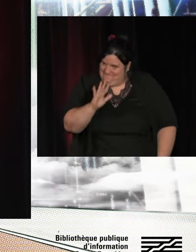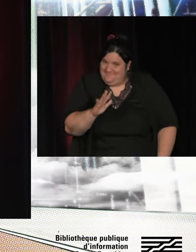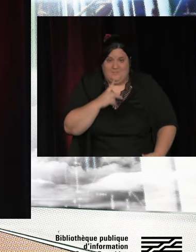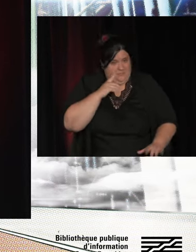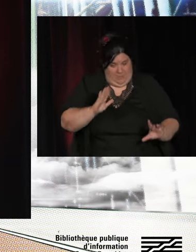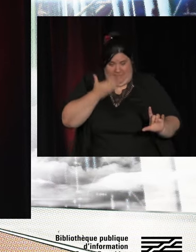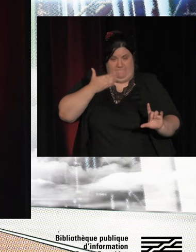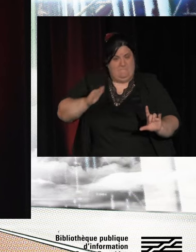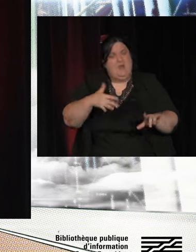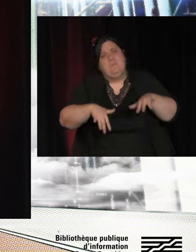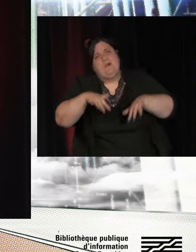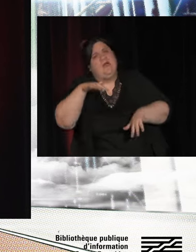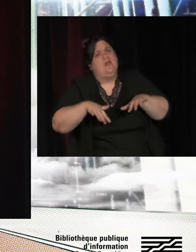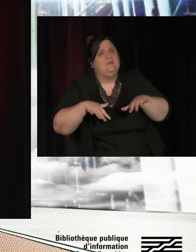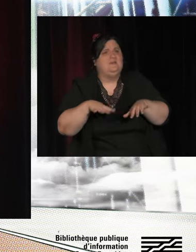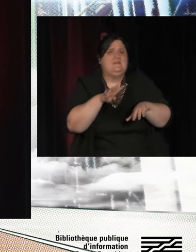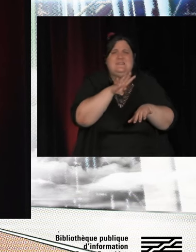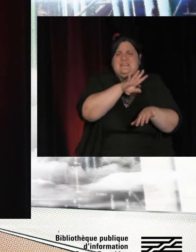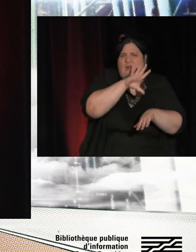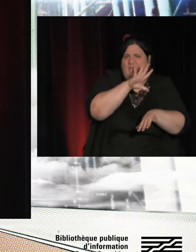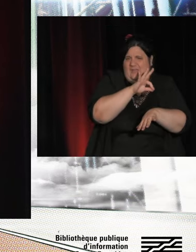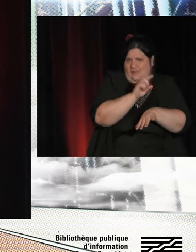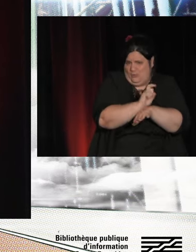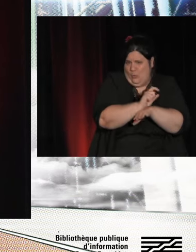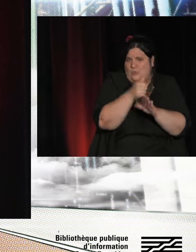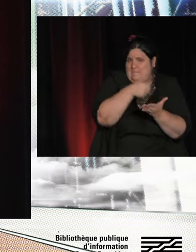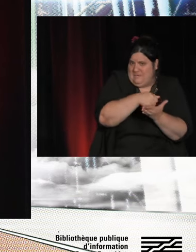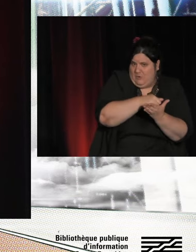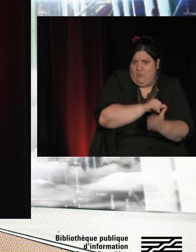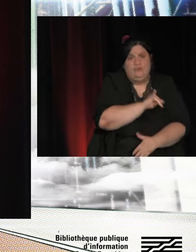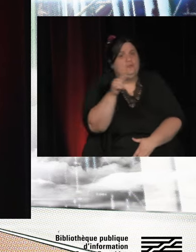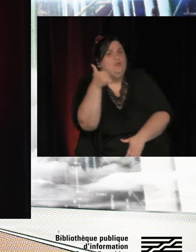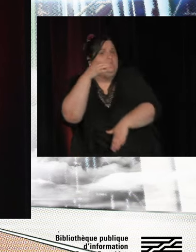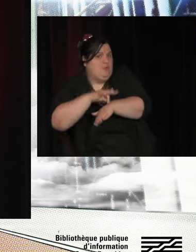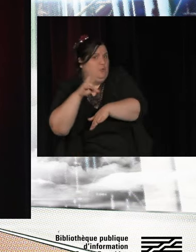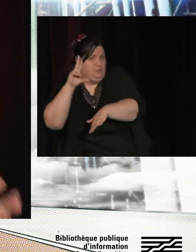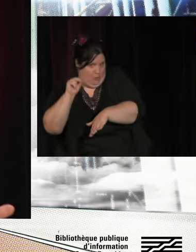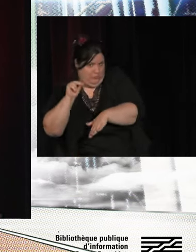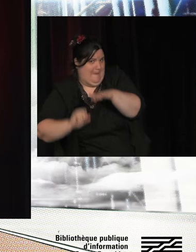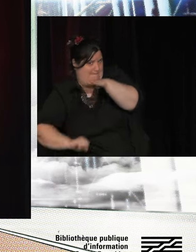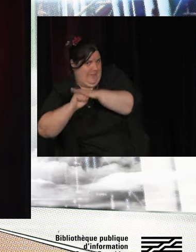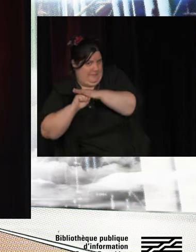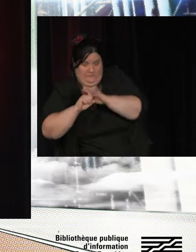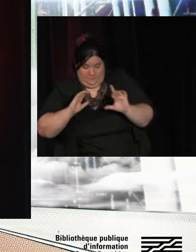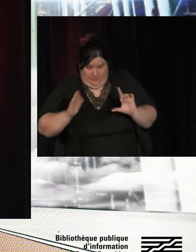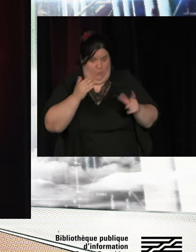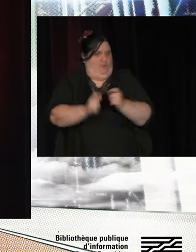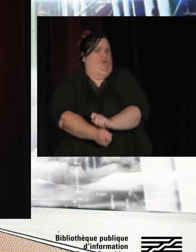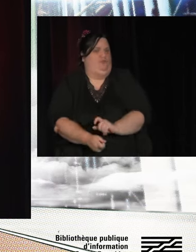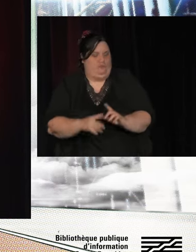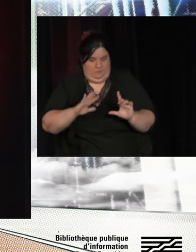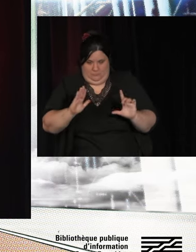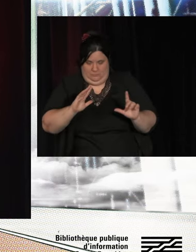l'un à l'autre toutes les 45 secondes à 1 minute 30. Ce sont donc 3 jeux que